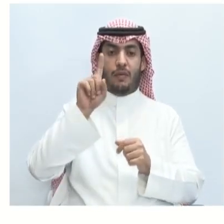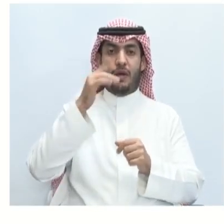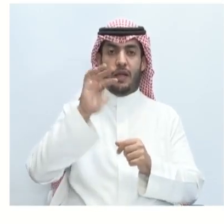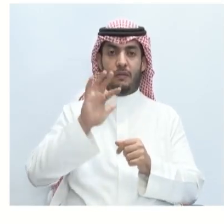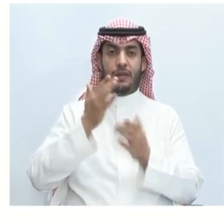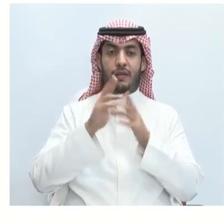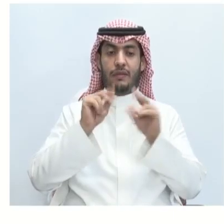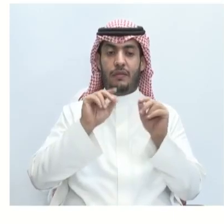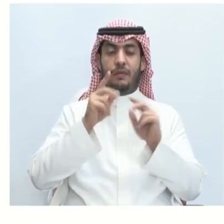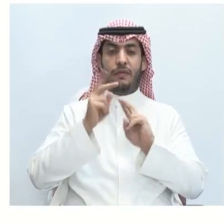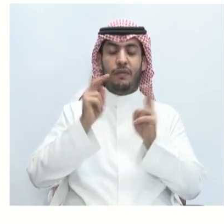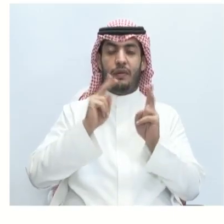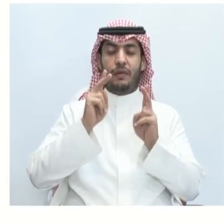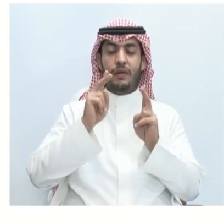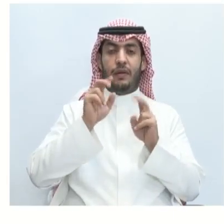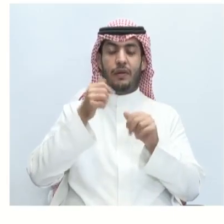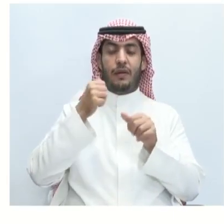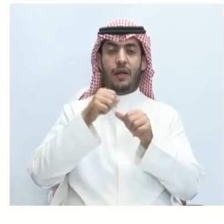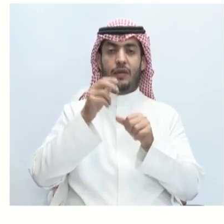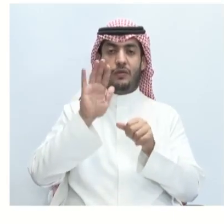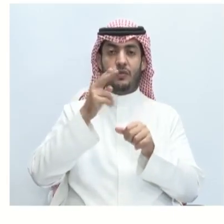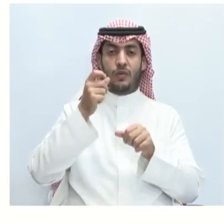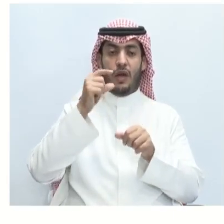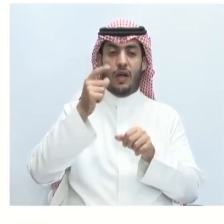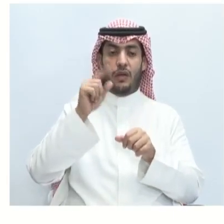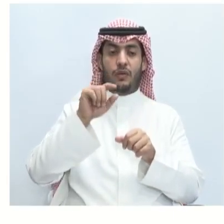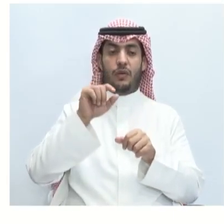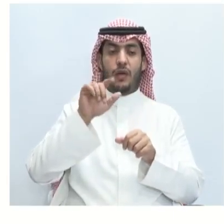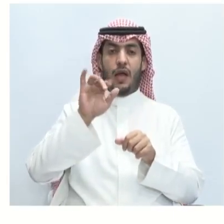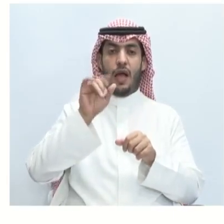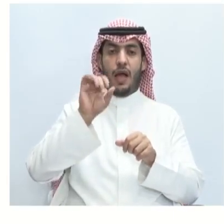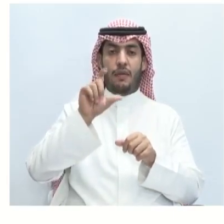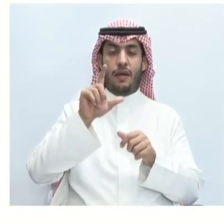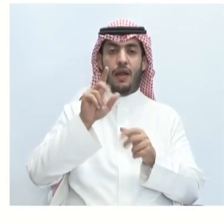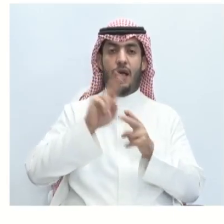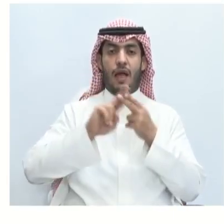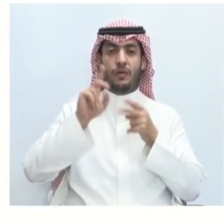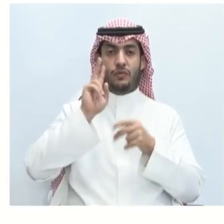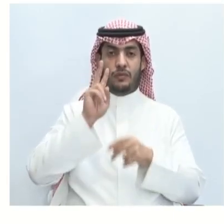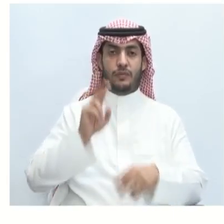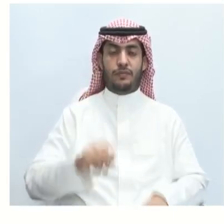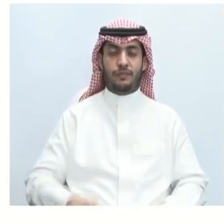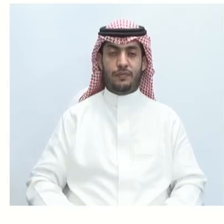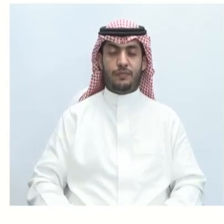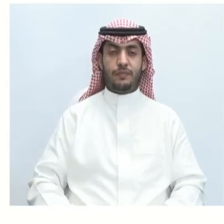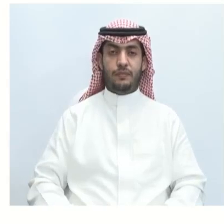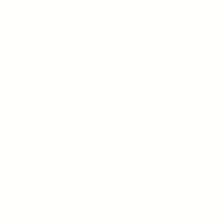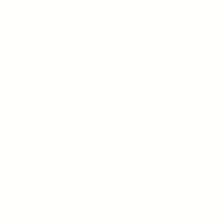نفسه ما الفرق بين ما قراته سعاد وما قراته امل تفضل يا مبدعين